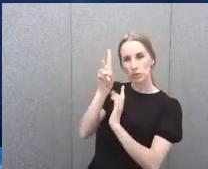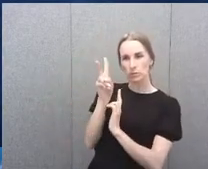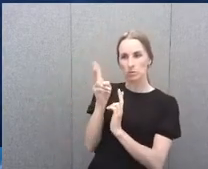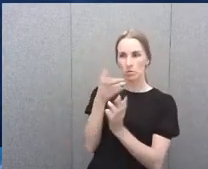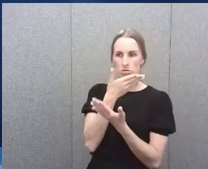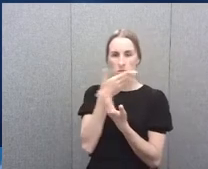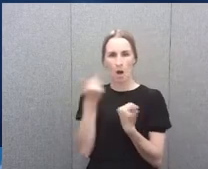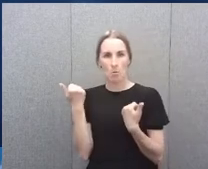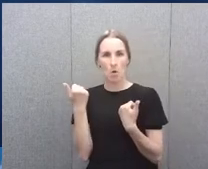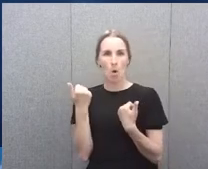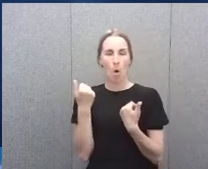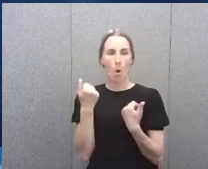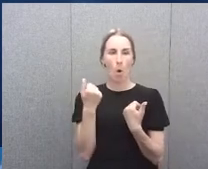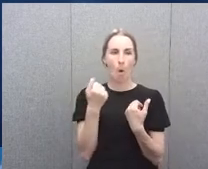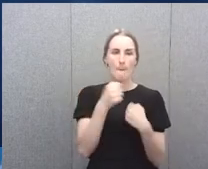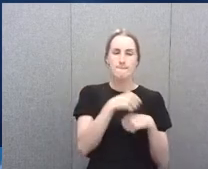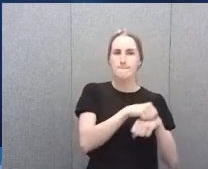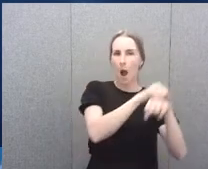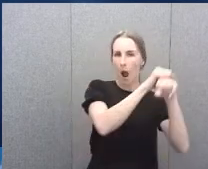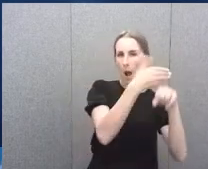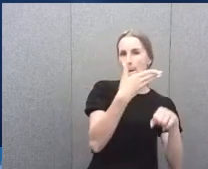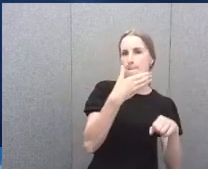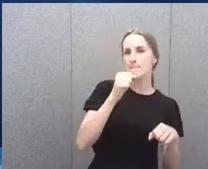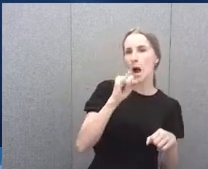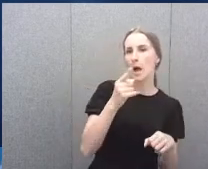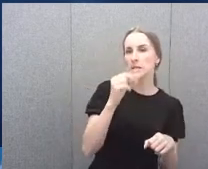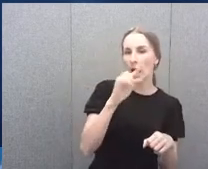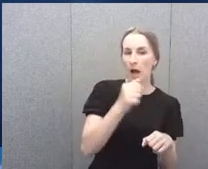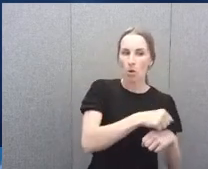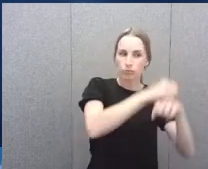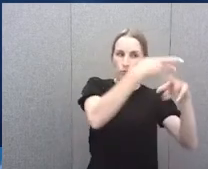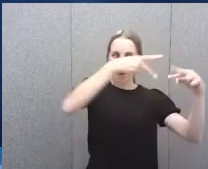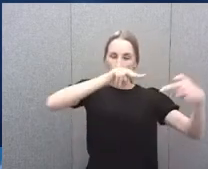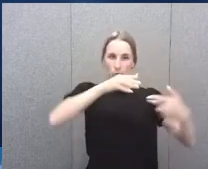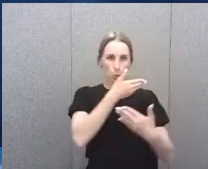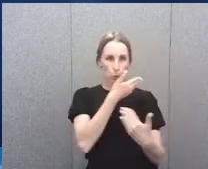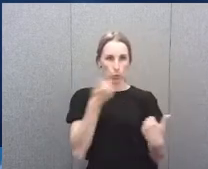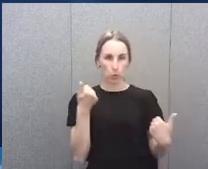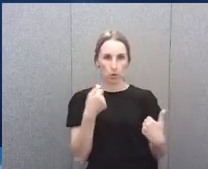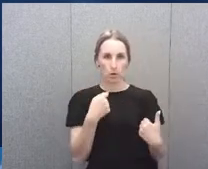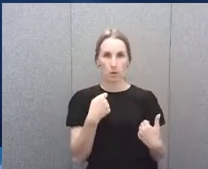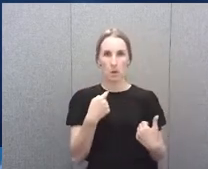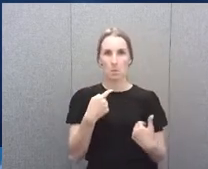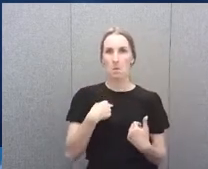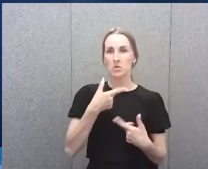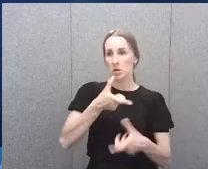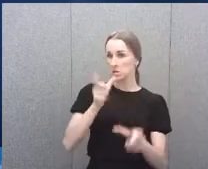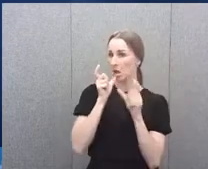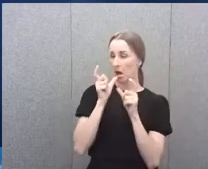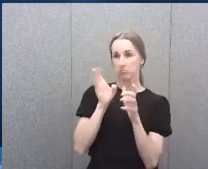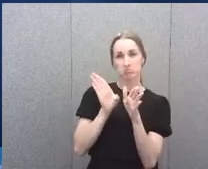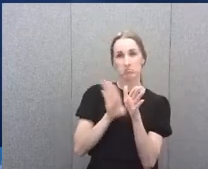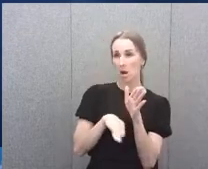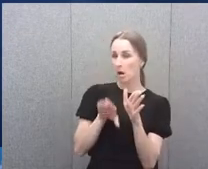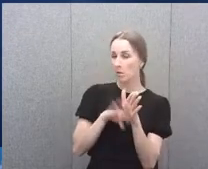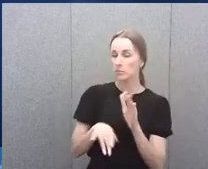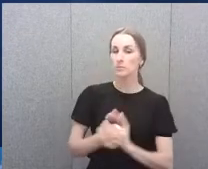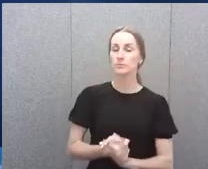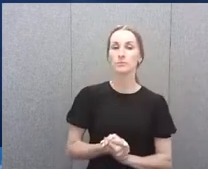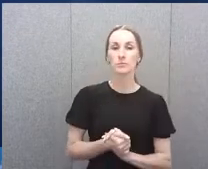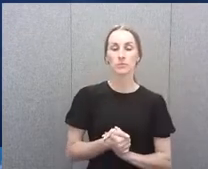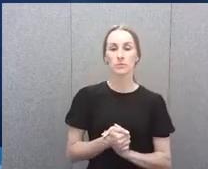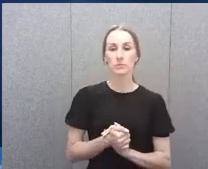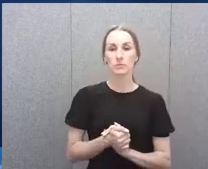теперешней революции в Беларуси? Вроде эти женские вопросы не поднимались и в ходе Майданской революции. А ответ у меня на этот вопрос